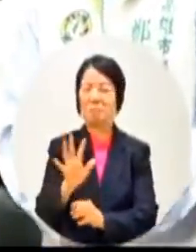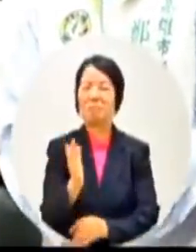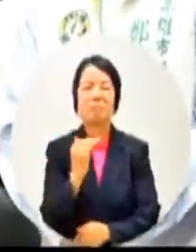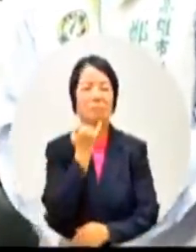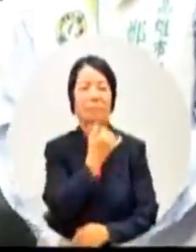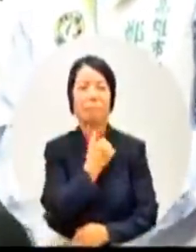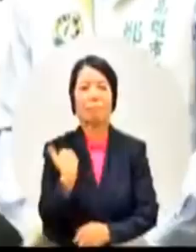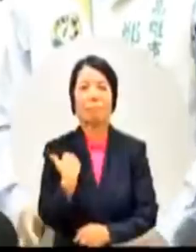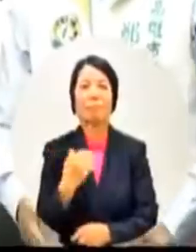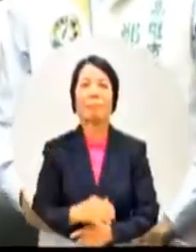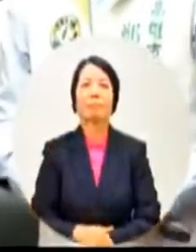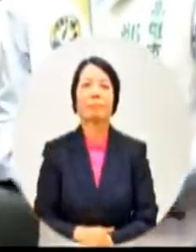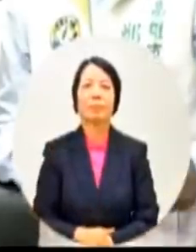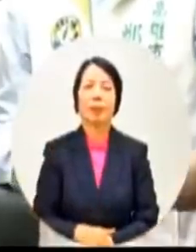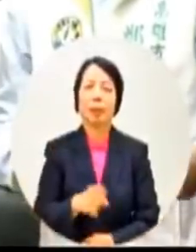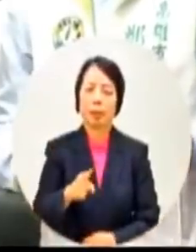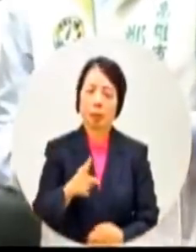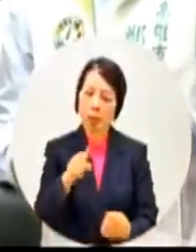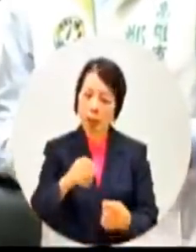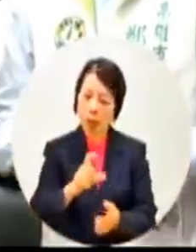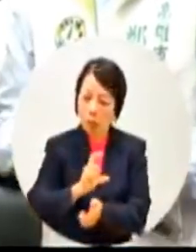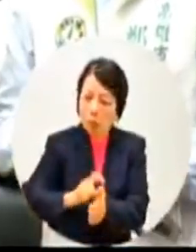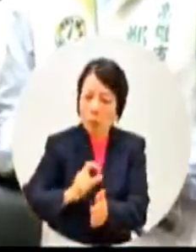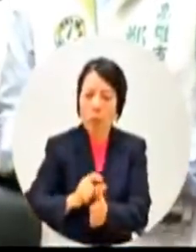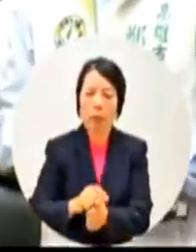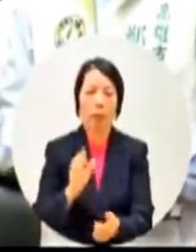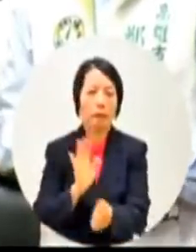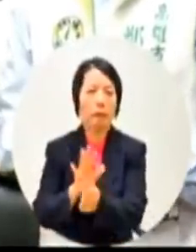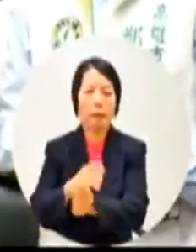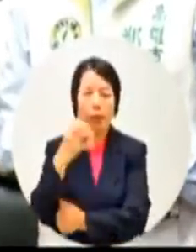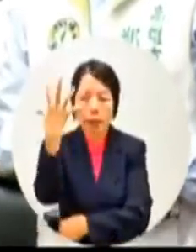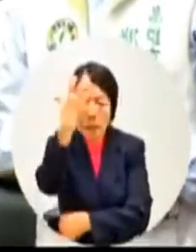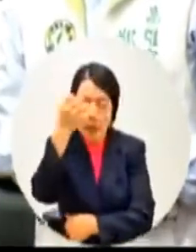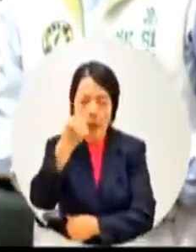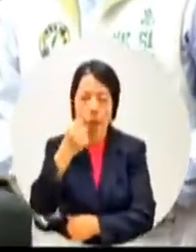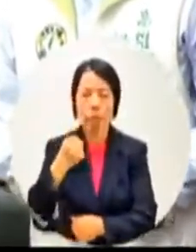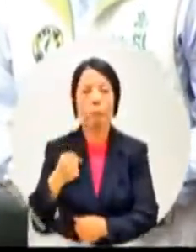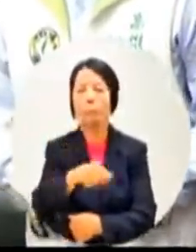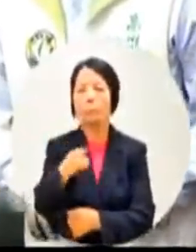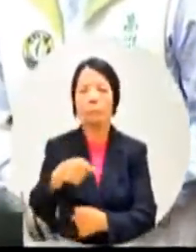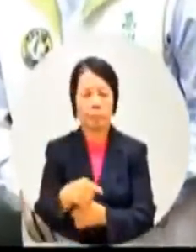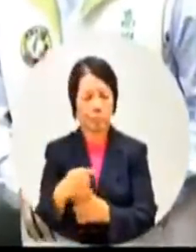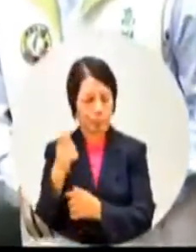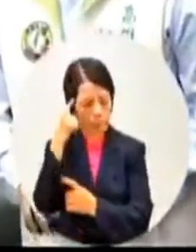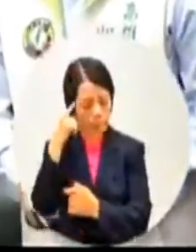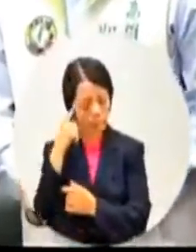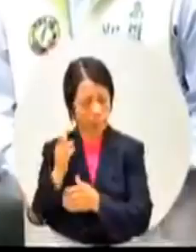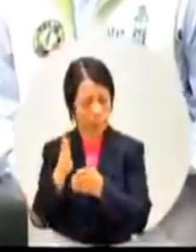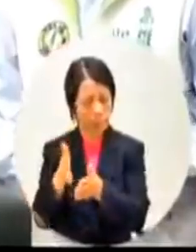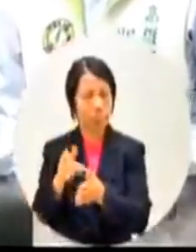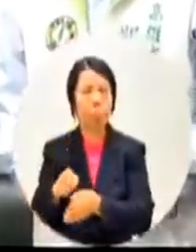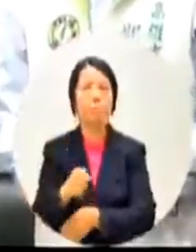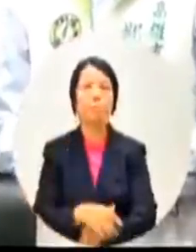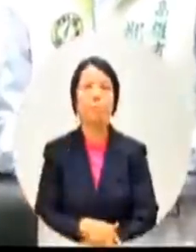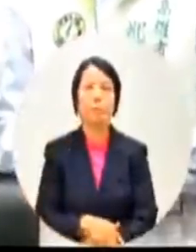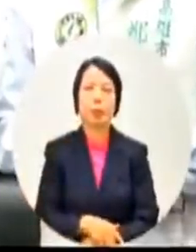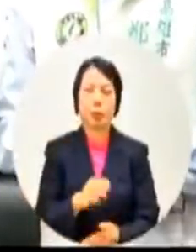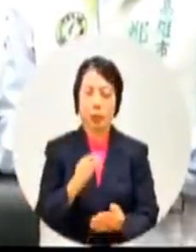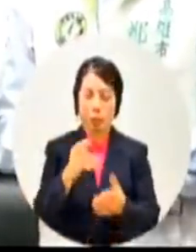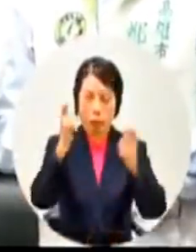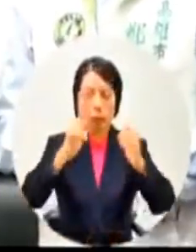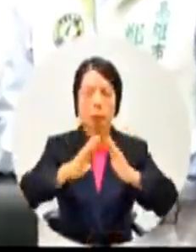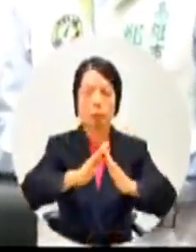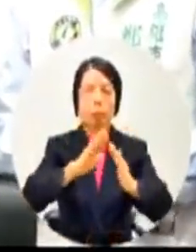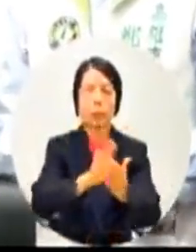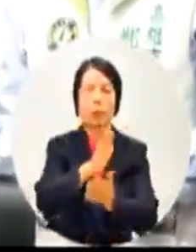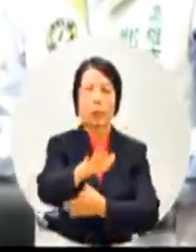人家多想想，不要让高雄市未来成为全台治安最严重